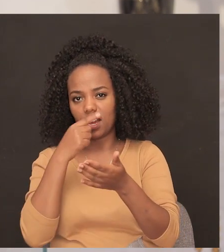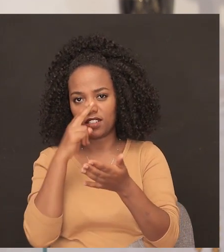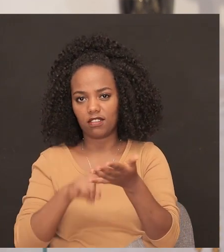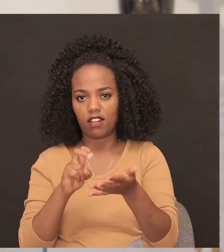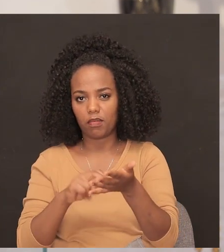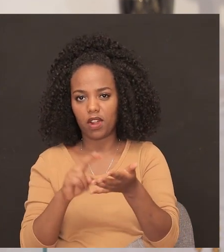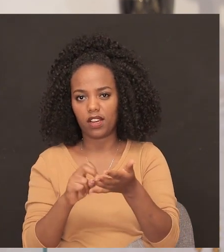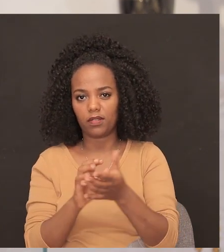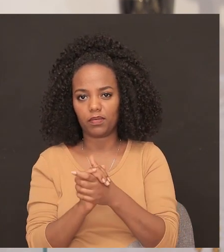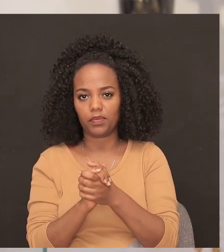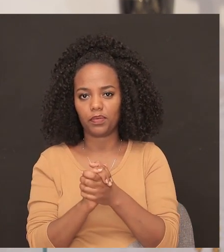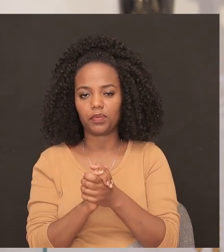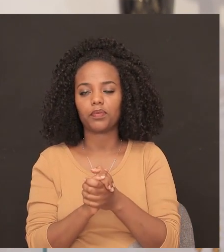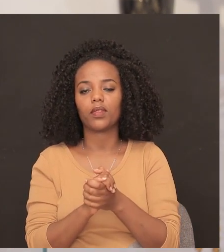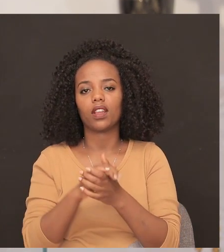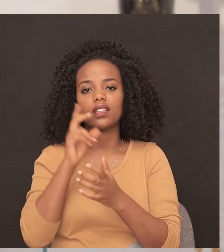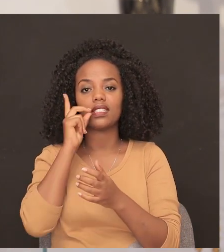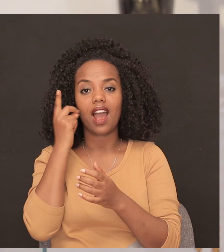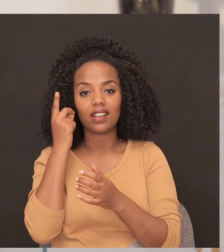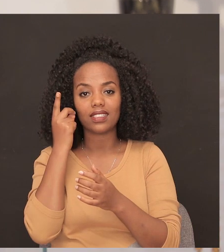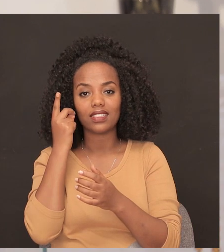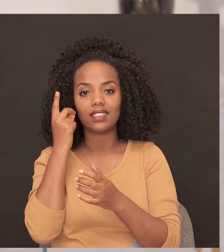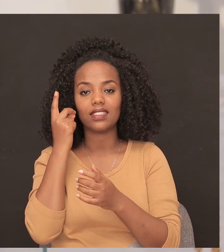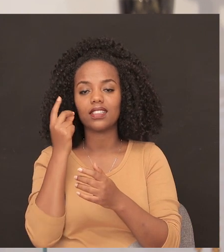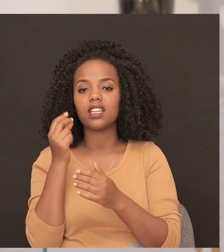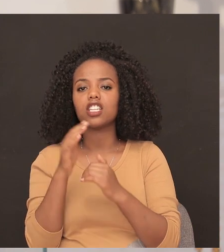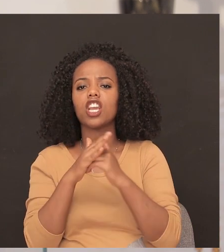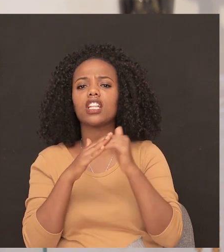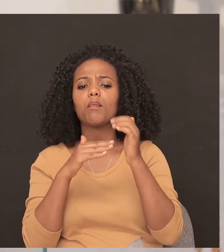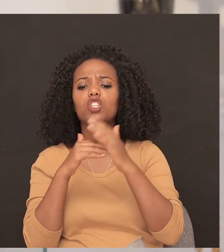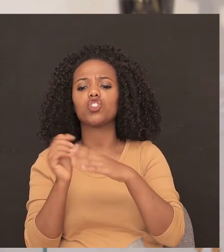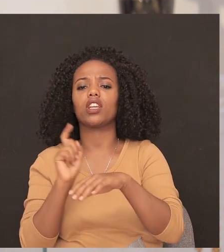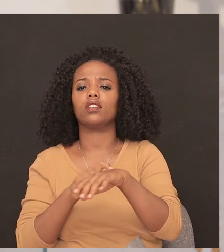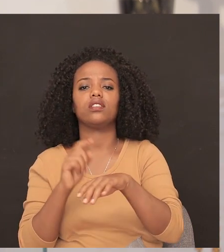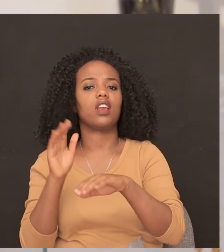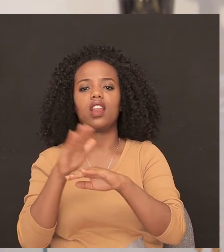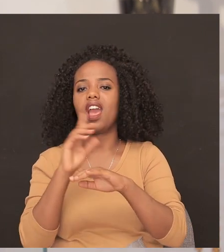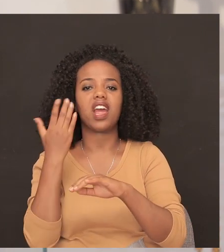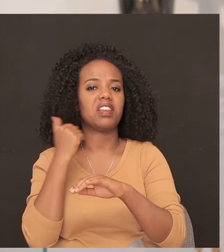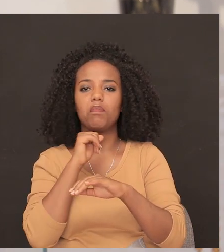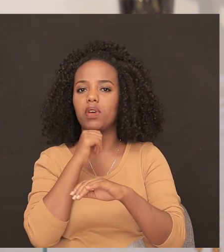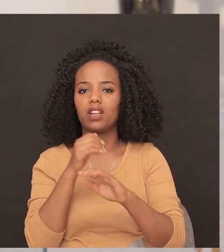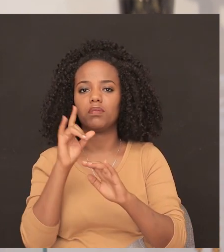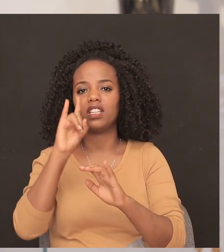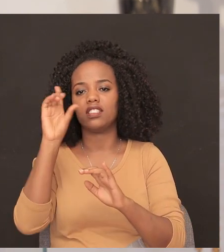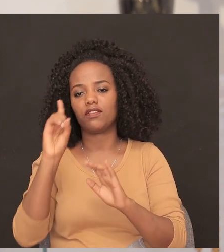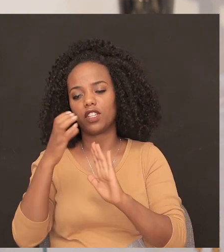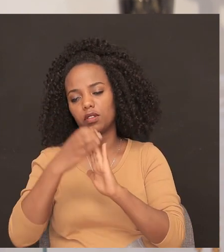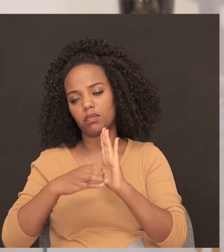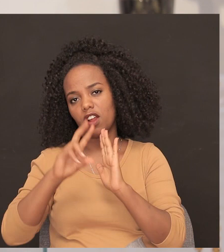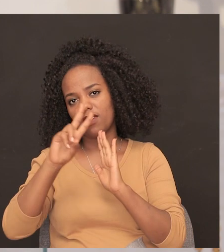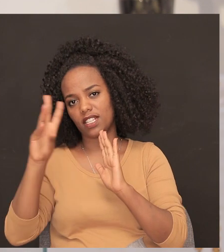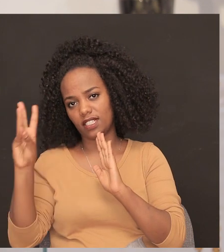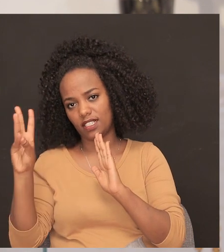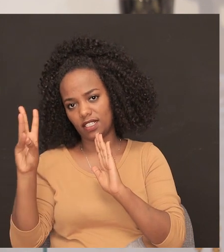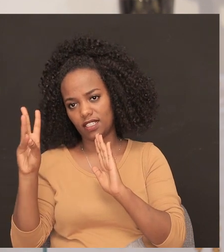እናነባዋለን። ይስሐቅ የተመቸ ወቅት ላይ አልነበረም። በተለይ ዘፍጥረት ምዕራፍ 26